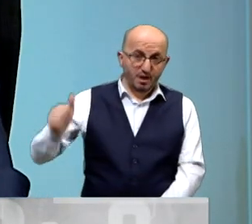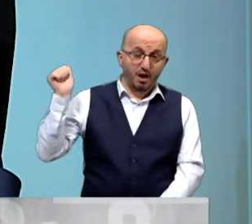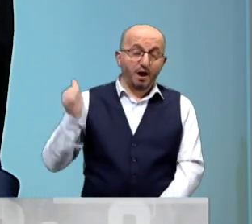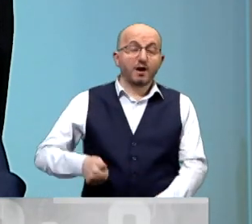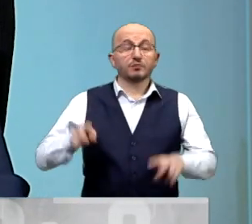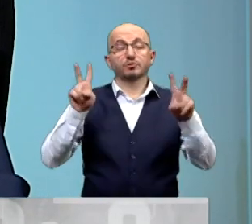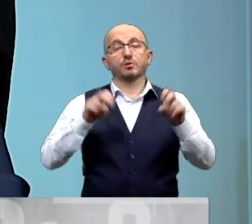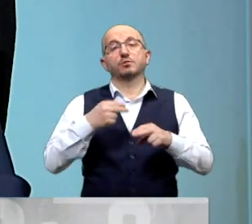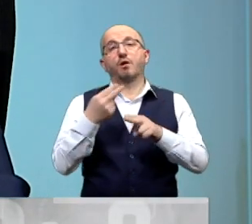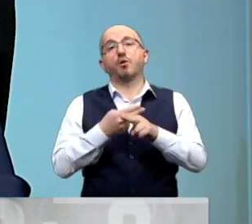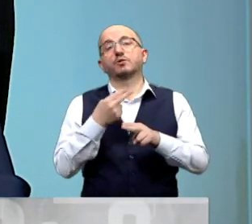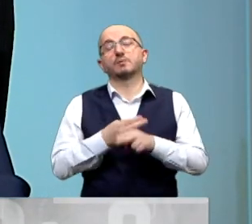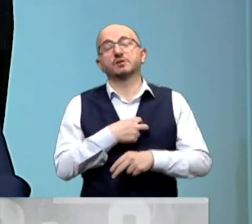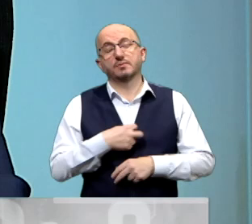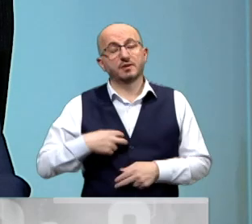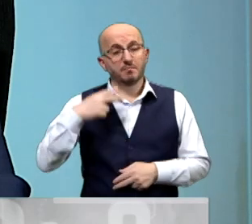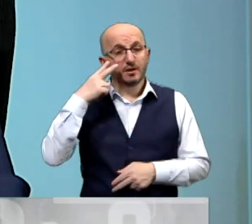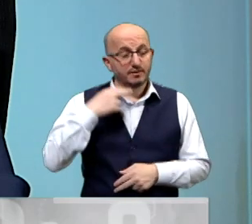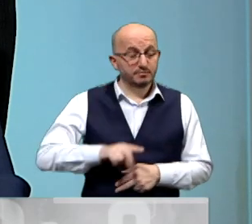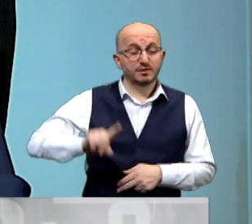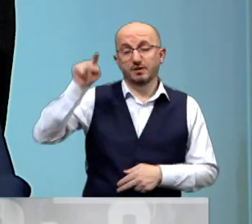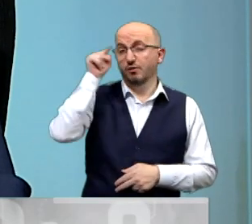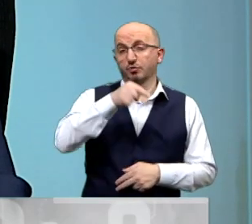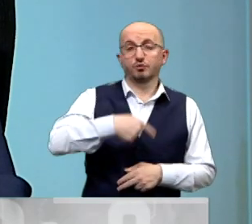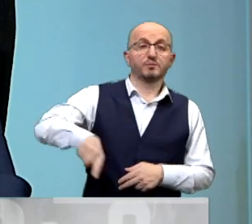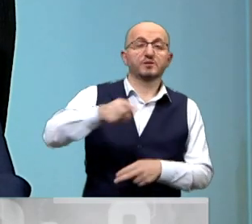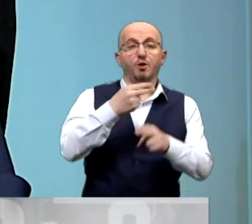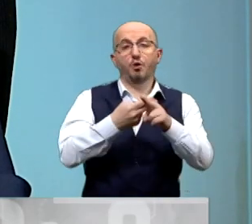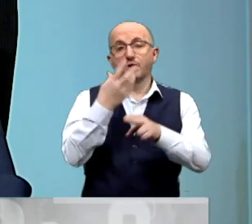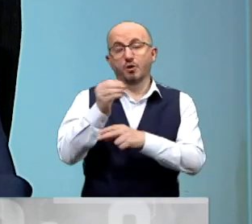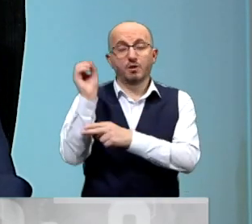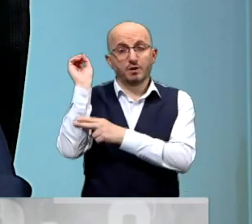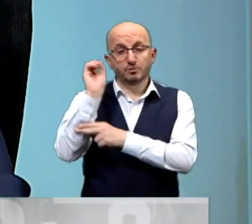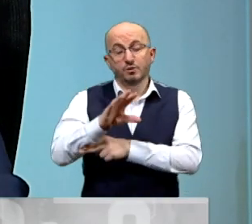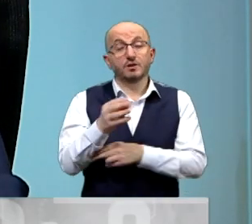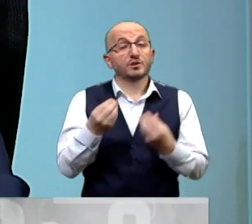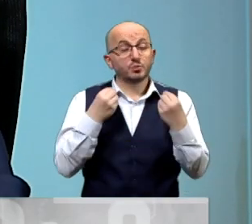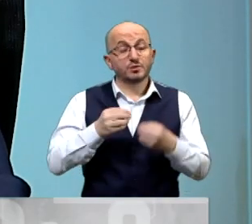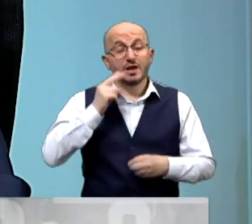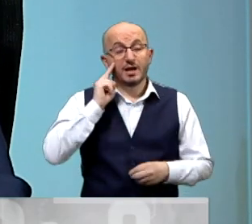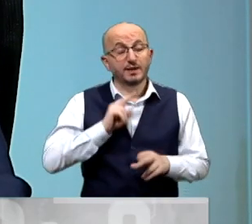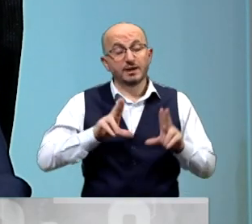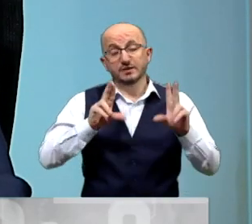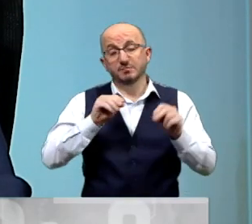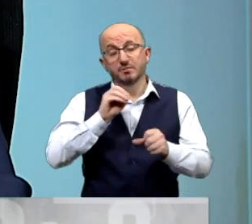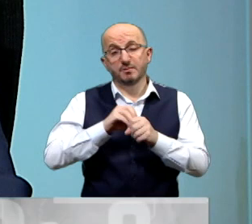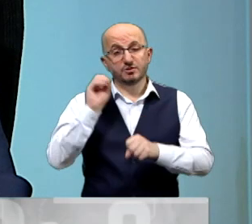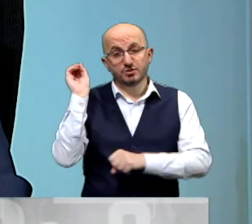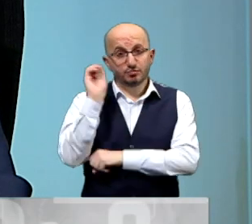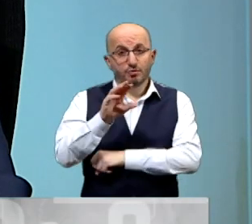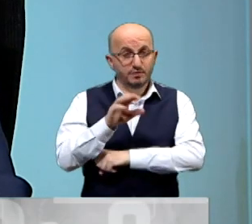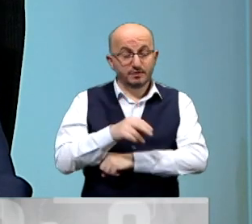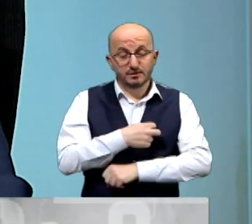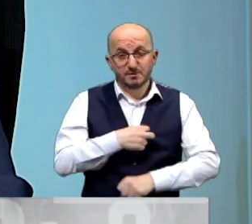peygamberimizdir Allah onu bize örnek olarak gönderdim O da güzel ahlakı tamamlamak için gönderildi